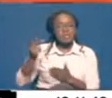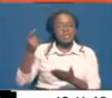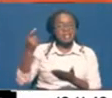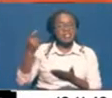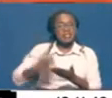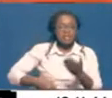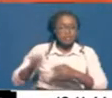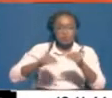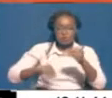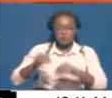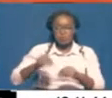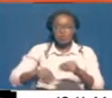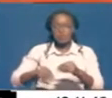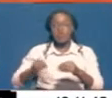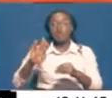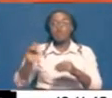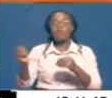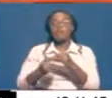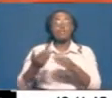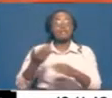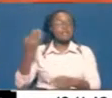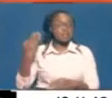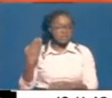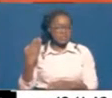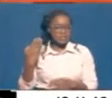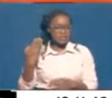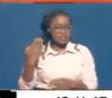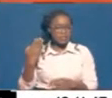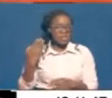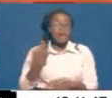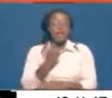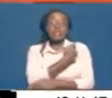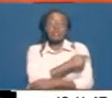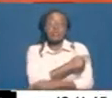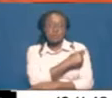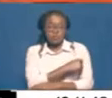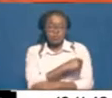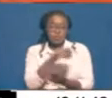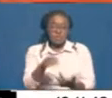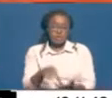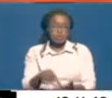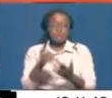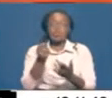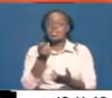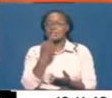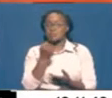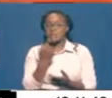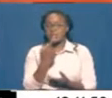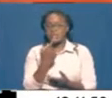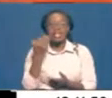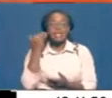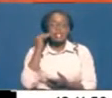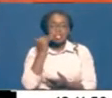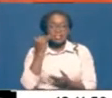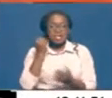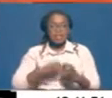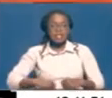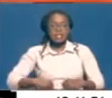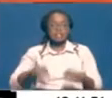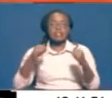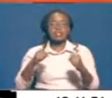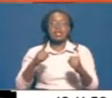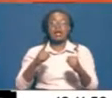kipindi cha miezi minne iliyopita. Akiongea katika hospitali ya matibabu maalum huko Siaya, mwenyekiti wa chama cha wahudumu wa afya eneo